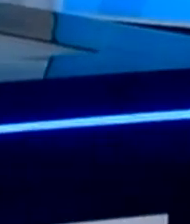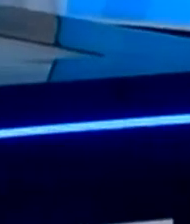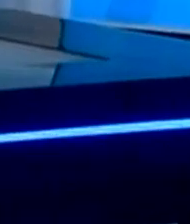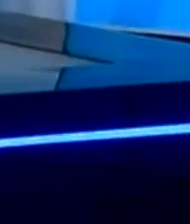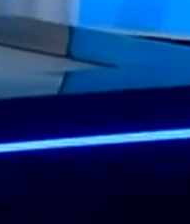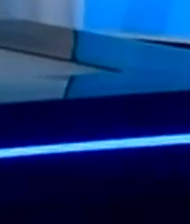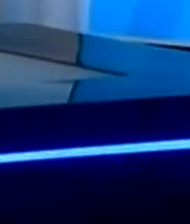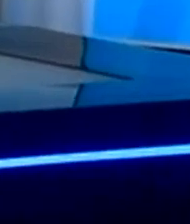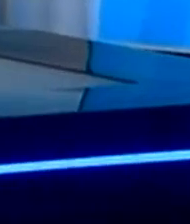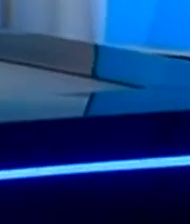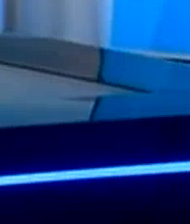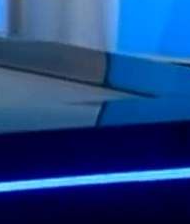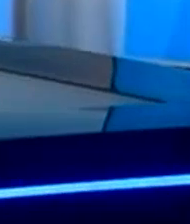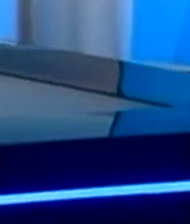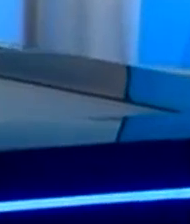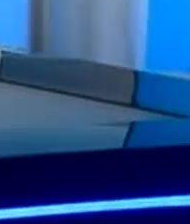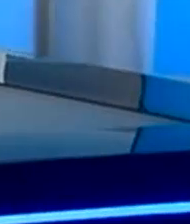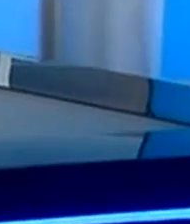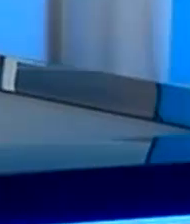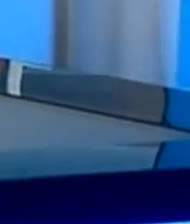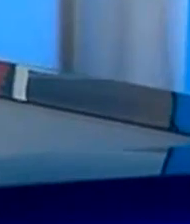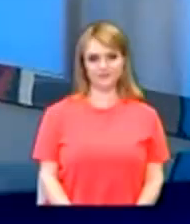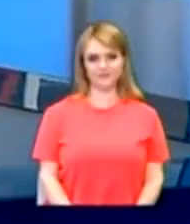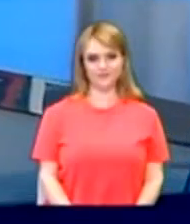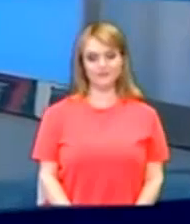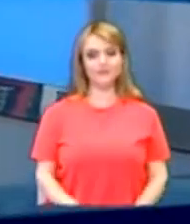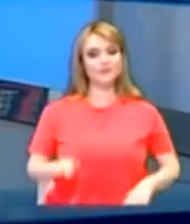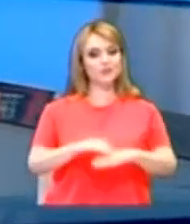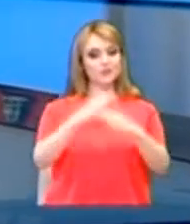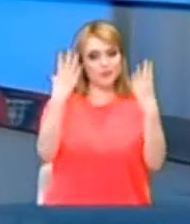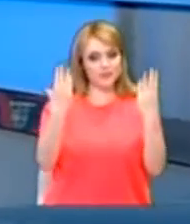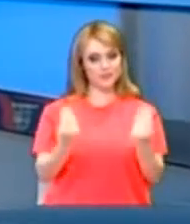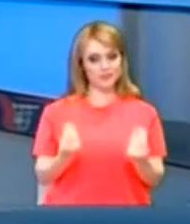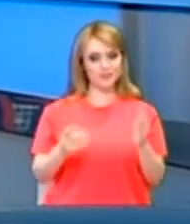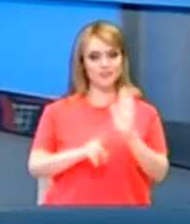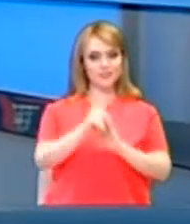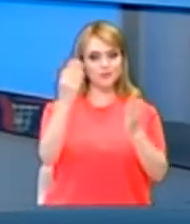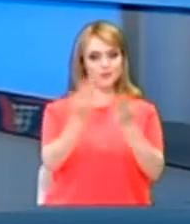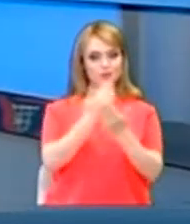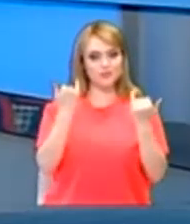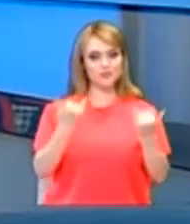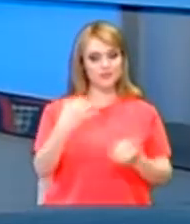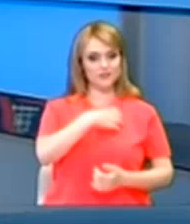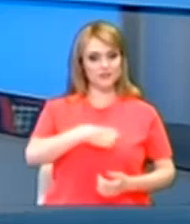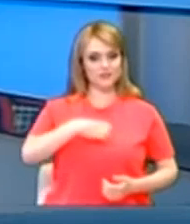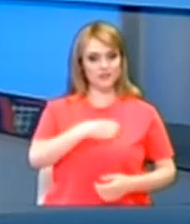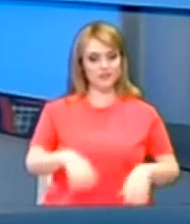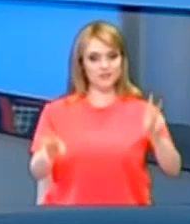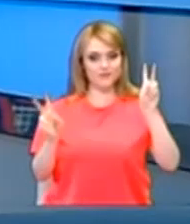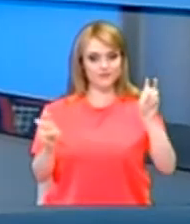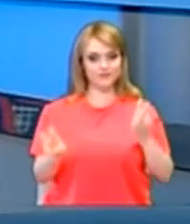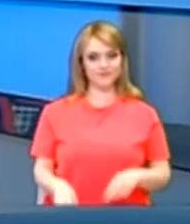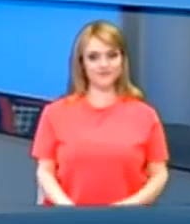Victoria Colesnic vă prezintă Telejurnalul. Bună ziua și bine v-am regăsit la Telejurnal. Iată principalele subiectele